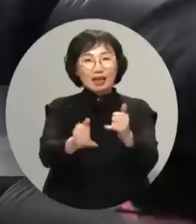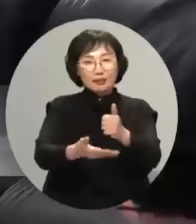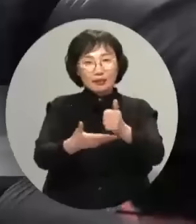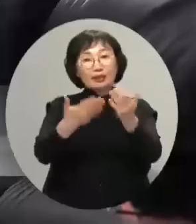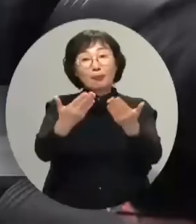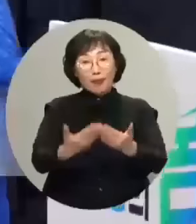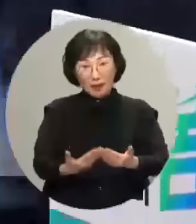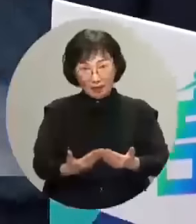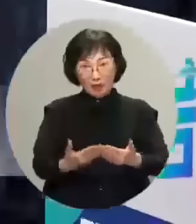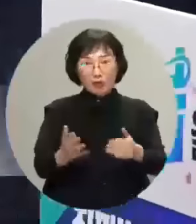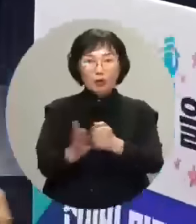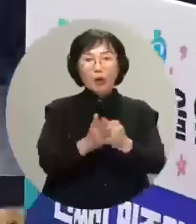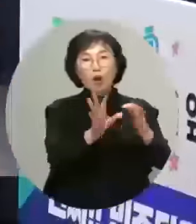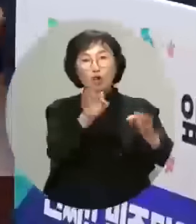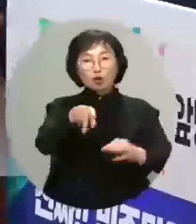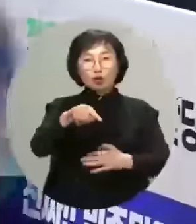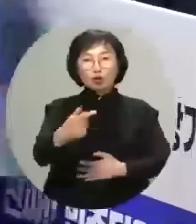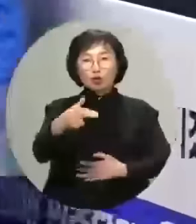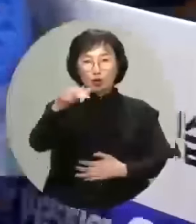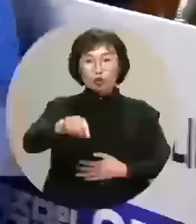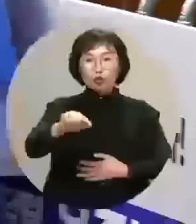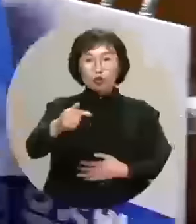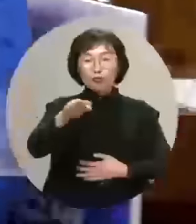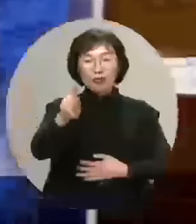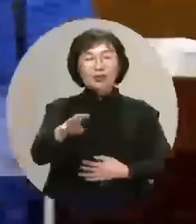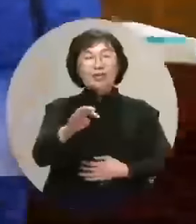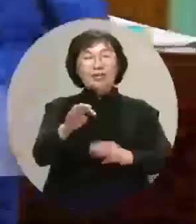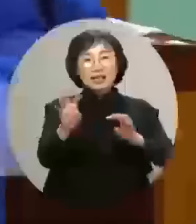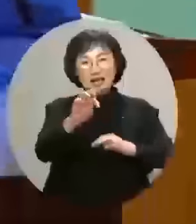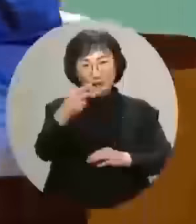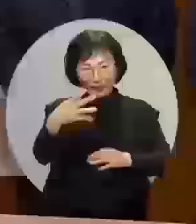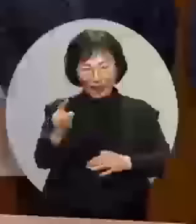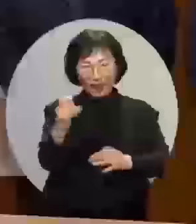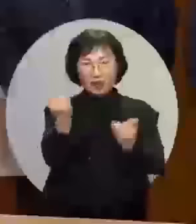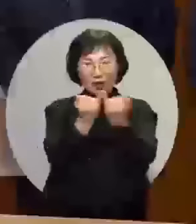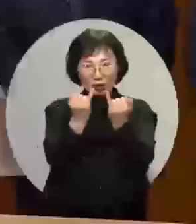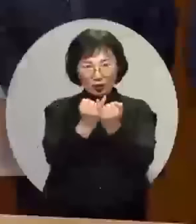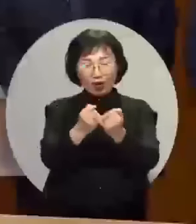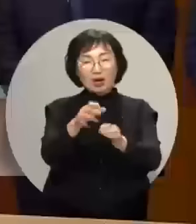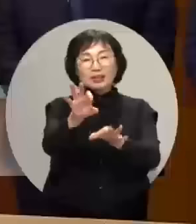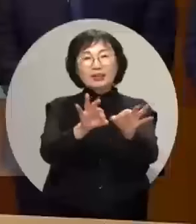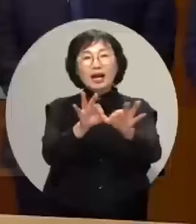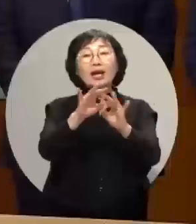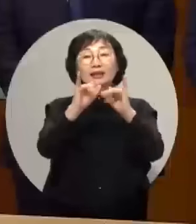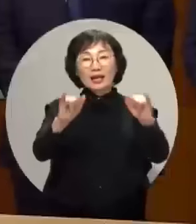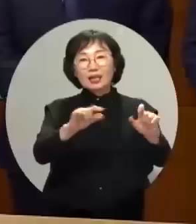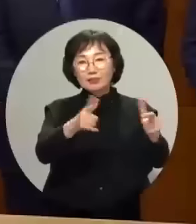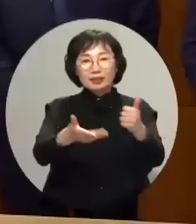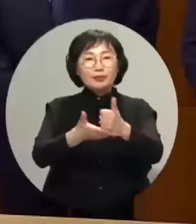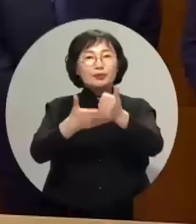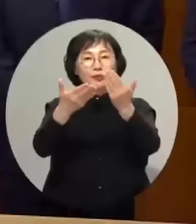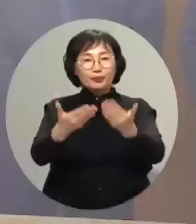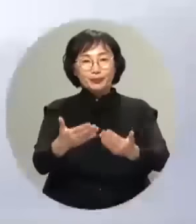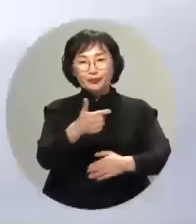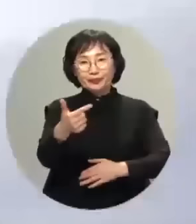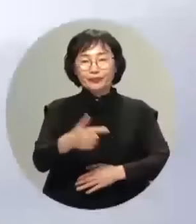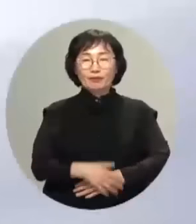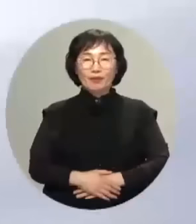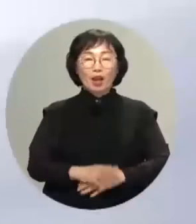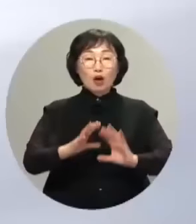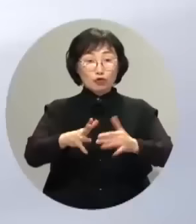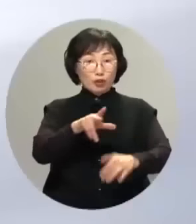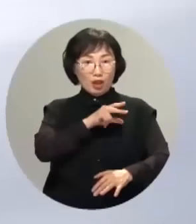조사됐고 윤의원 0대여 자영업 종사자에서 호도가 높았습니다